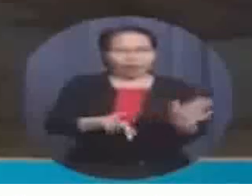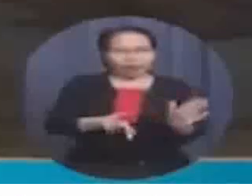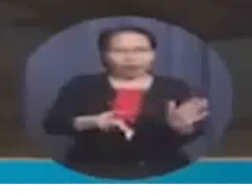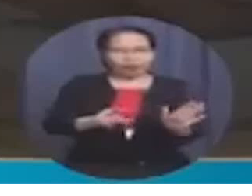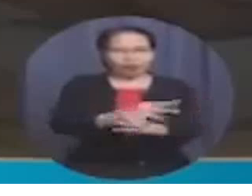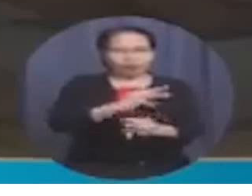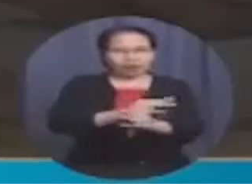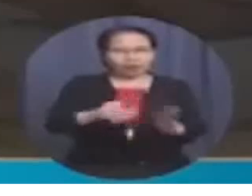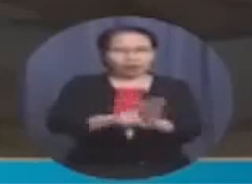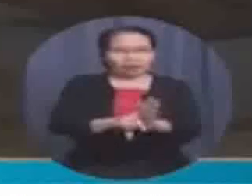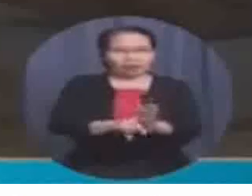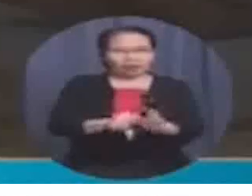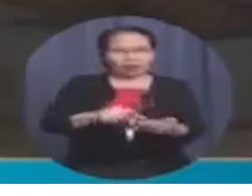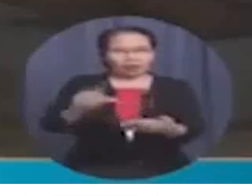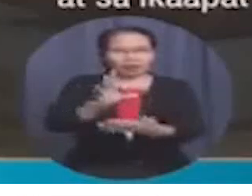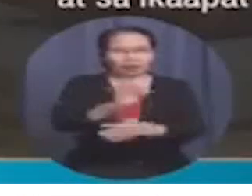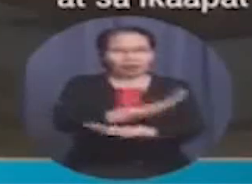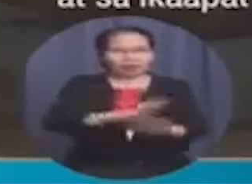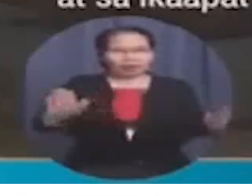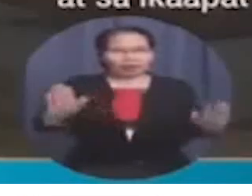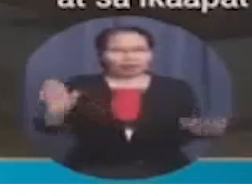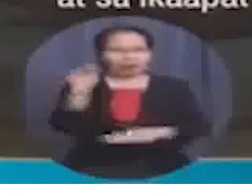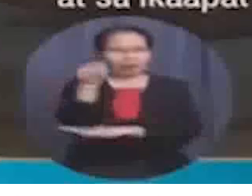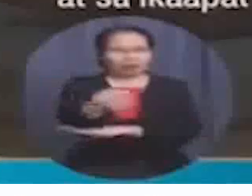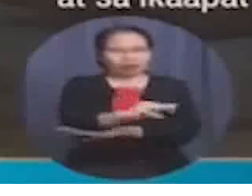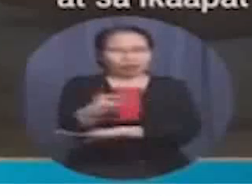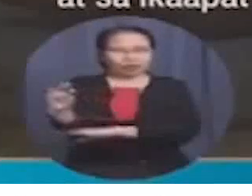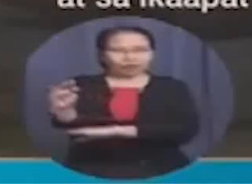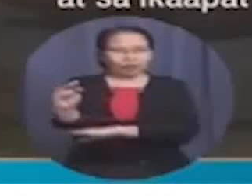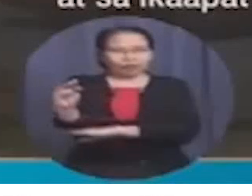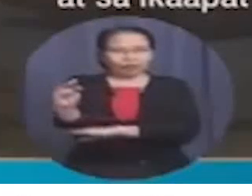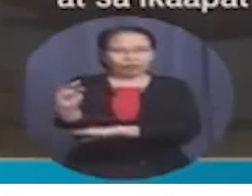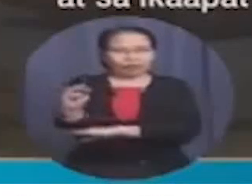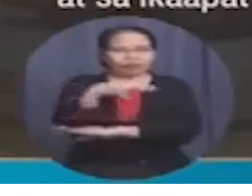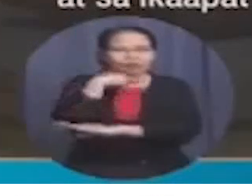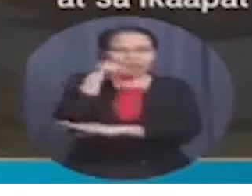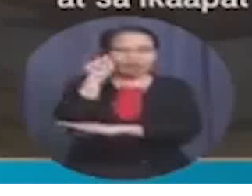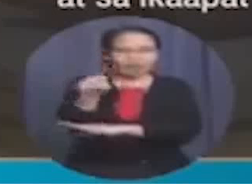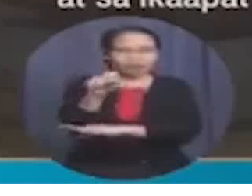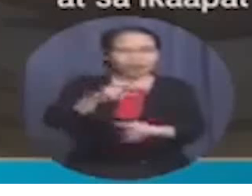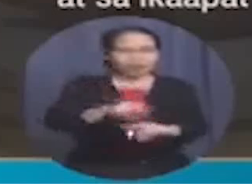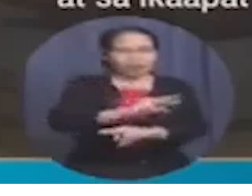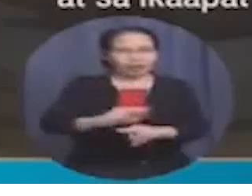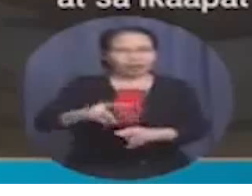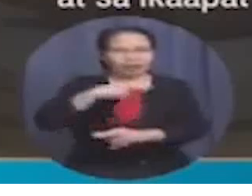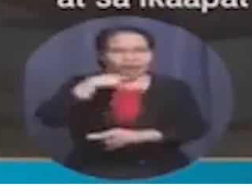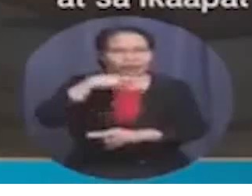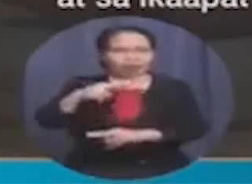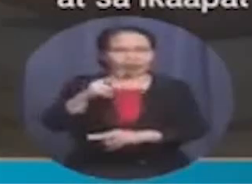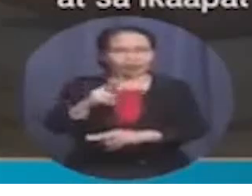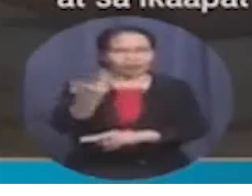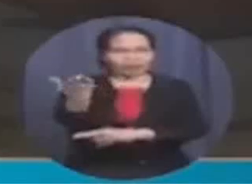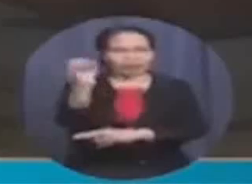eh. Tapos, sa 9, huwag mong yuyukuran sila, huwag ka magpapatira pa, huwag ka luluhod. Thou